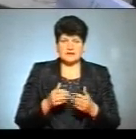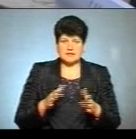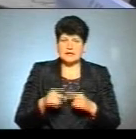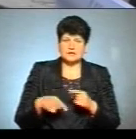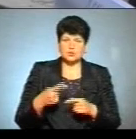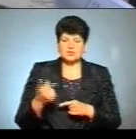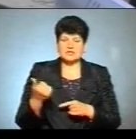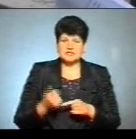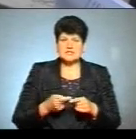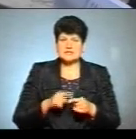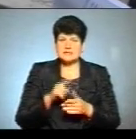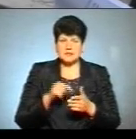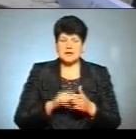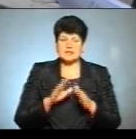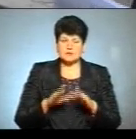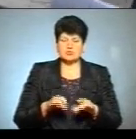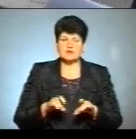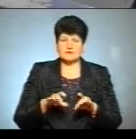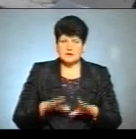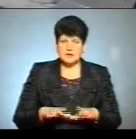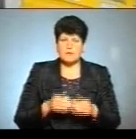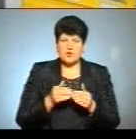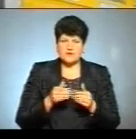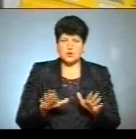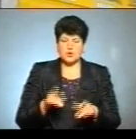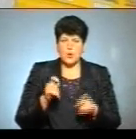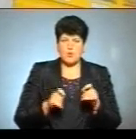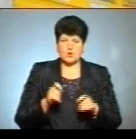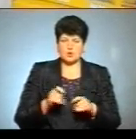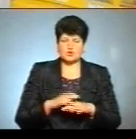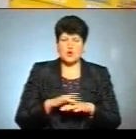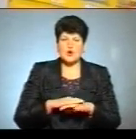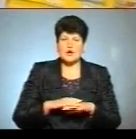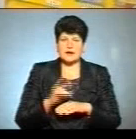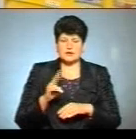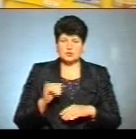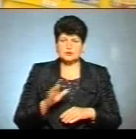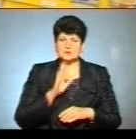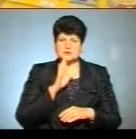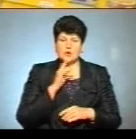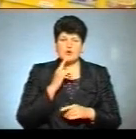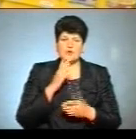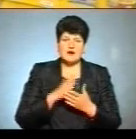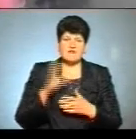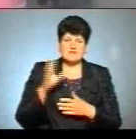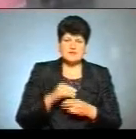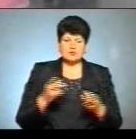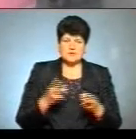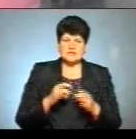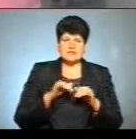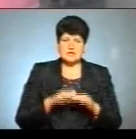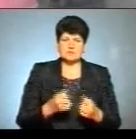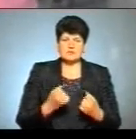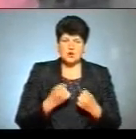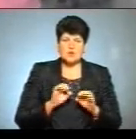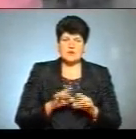це питання буде рішене по відкриттю і молочного ринку. Це продавчиня Оксана. Жінка каже, має усі необхідні засоби захисту. Розповіла,